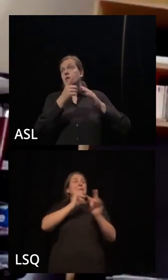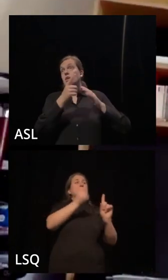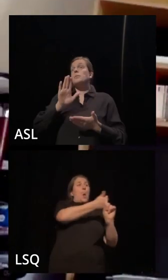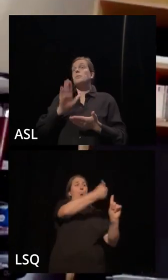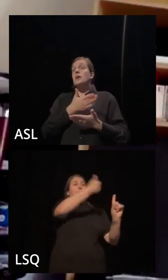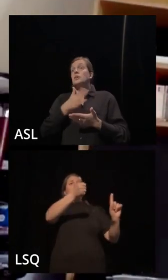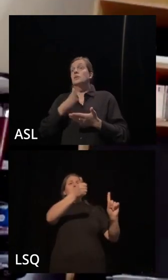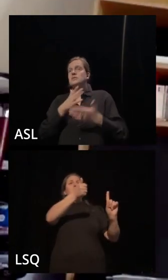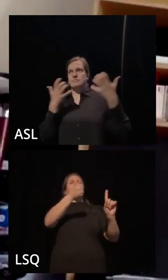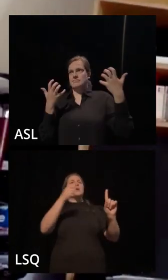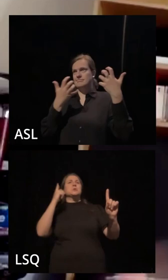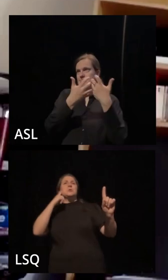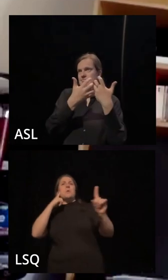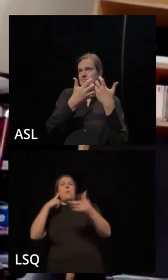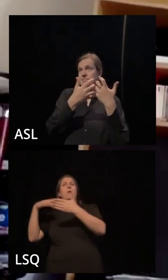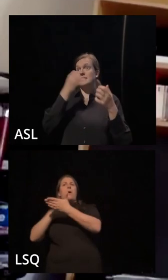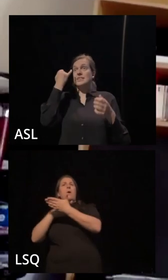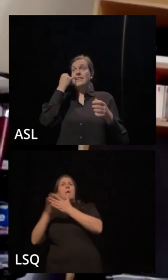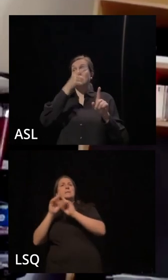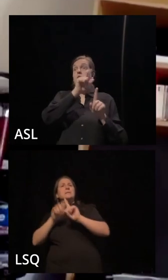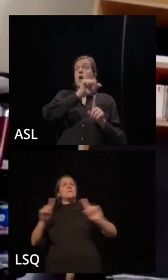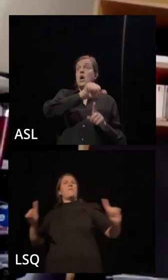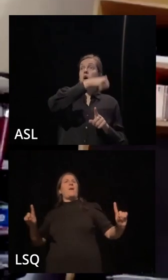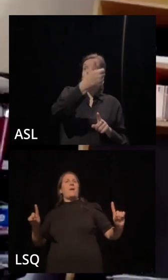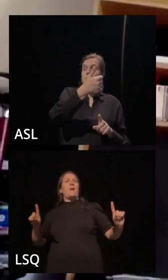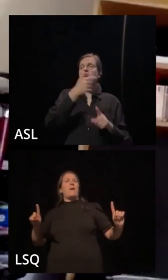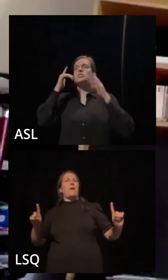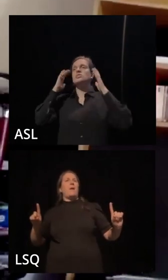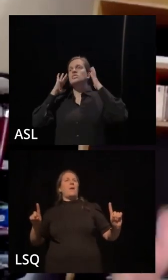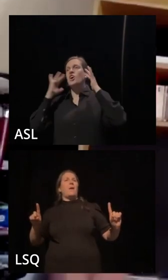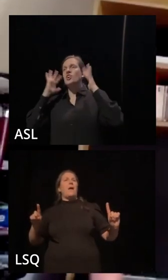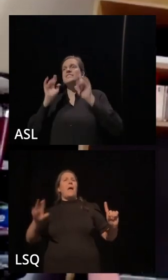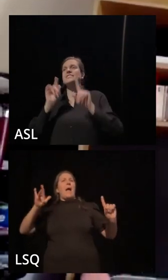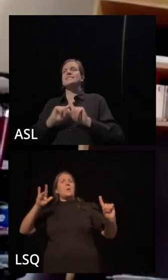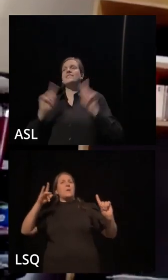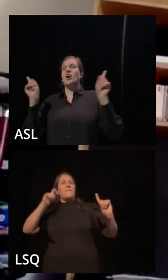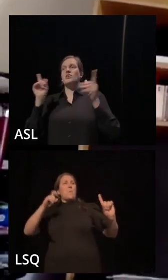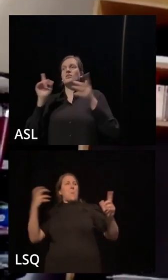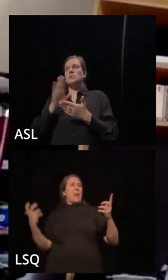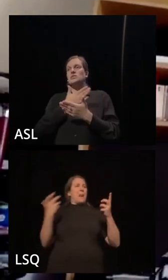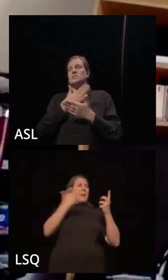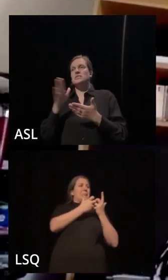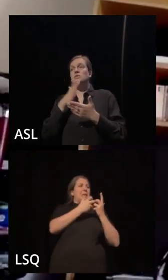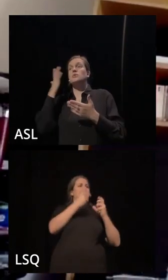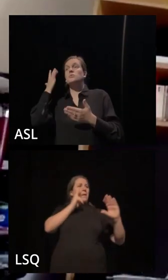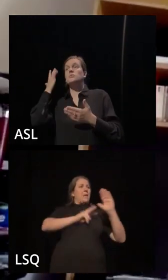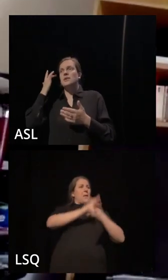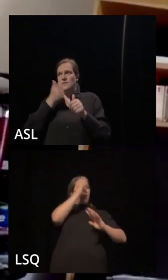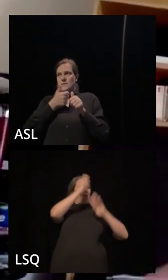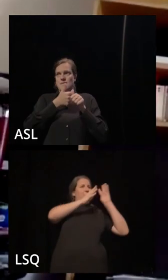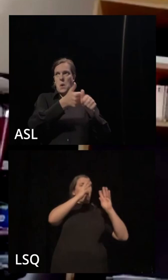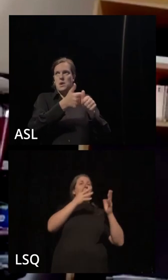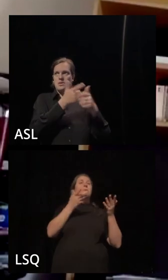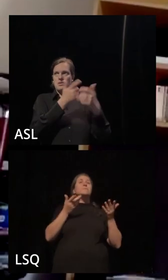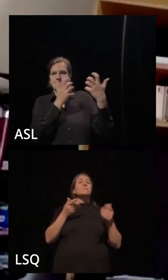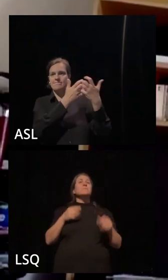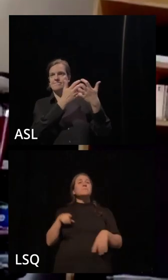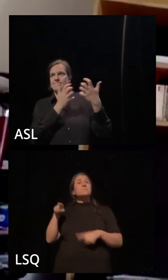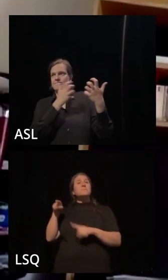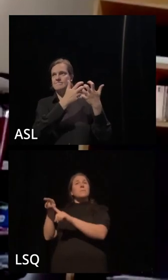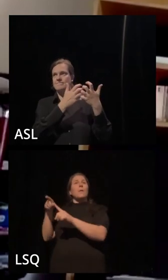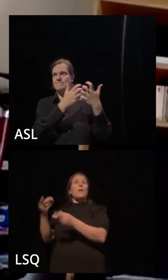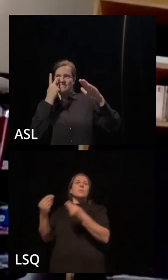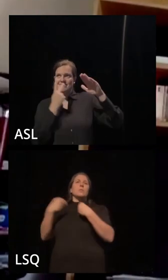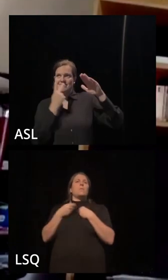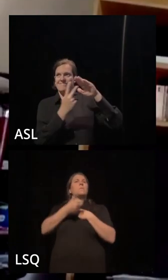le même son, sachant que les instruments sont les éléments du scénario. Bref, des transpositions comme ça qui facilitent et qui en